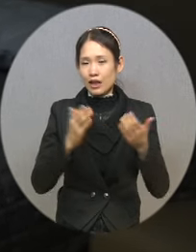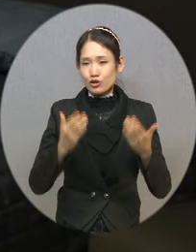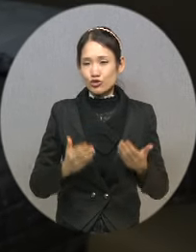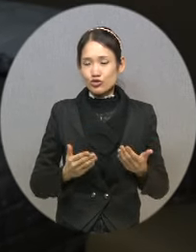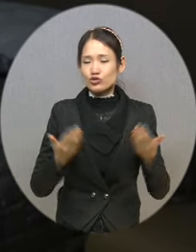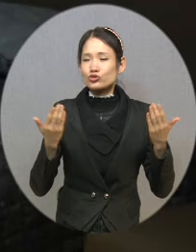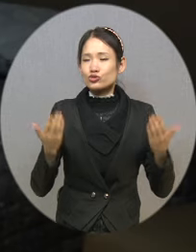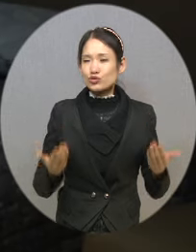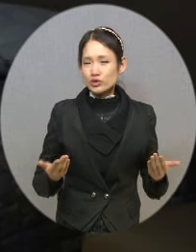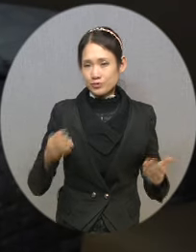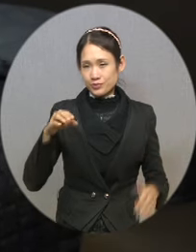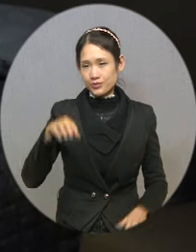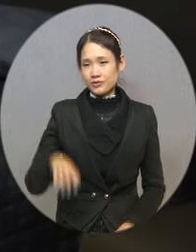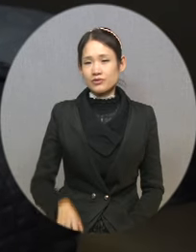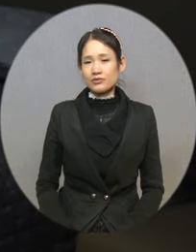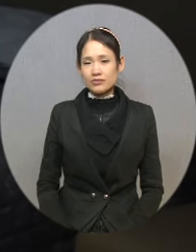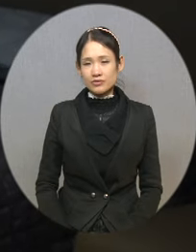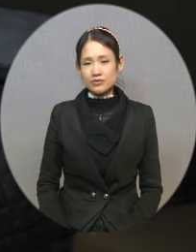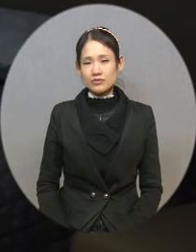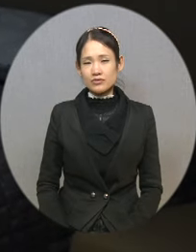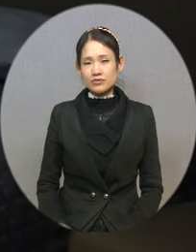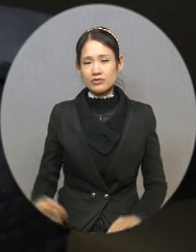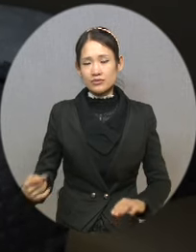쉼터의 공간입니다. 밖에서